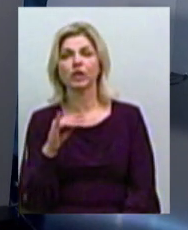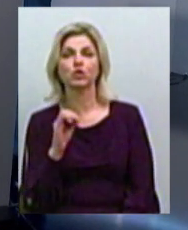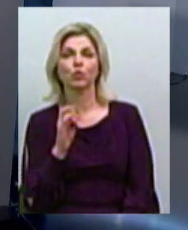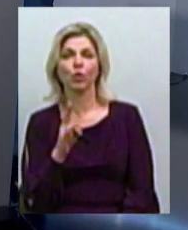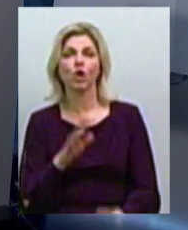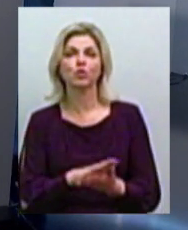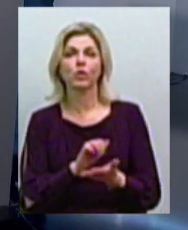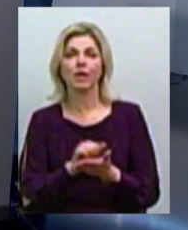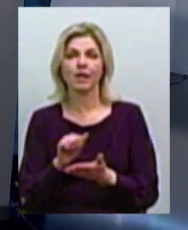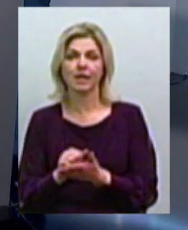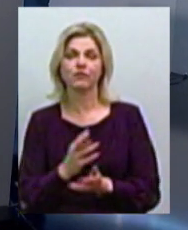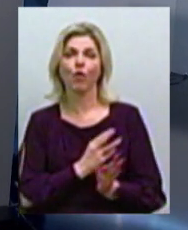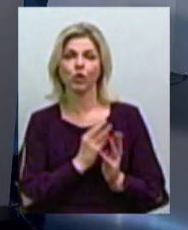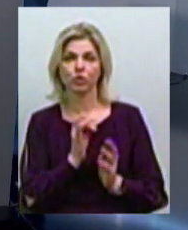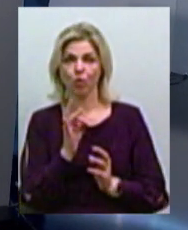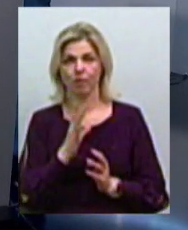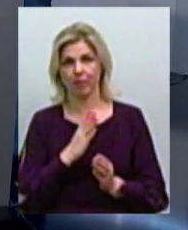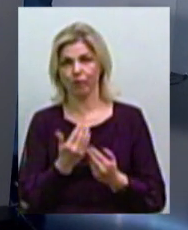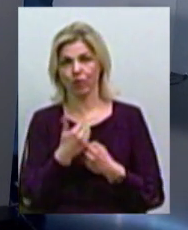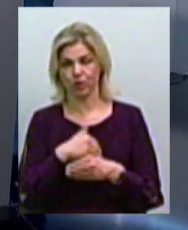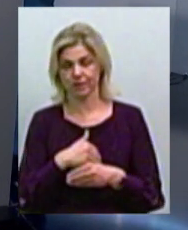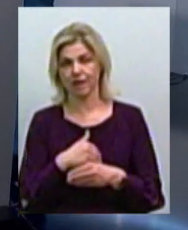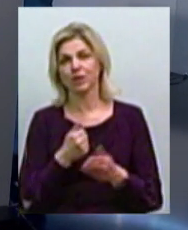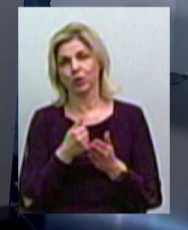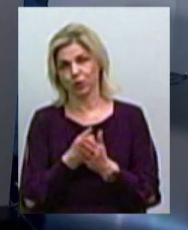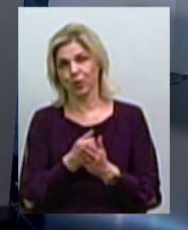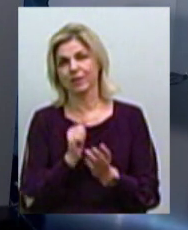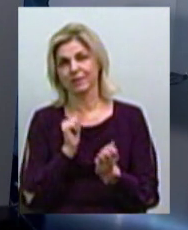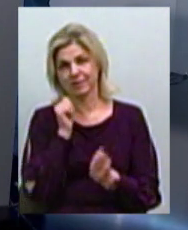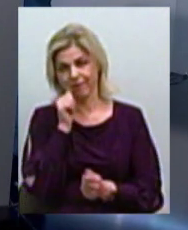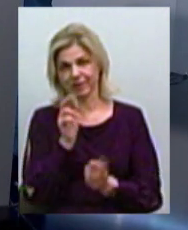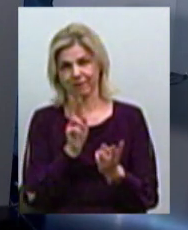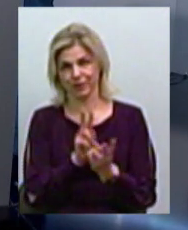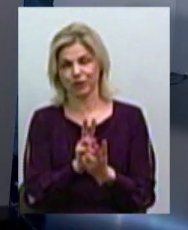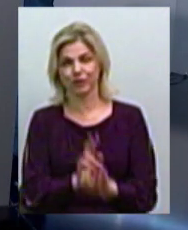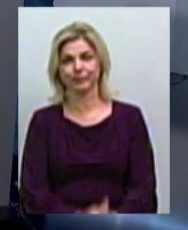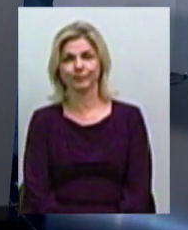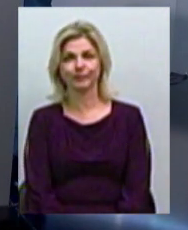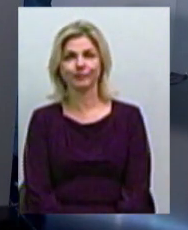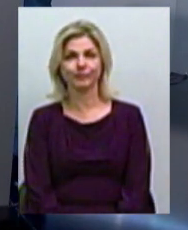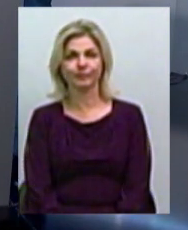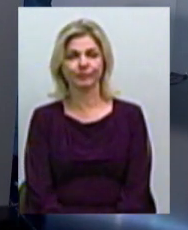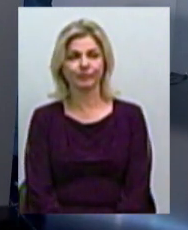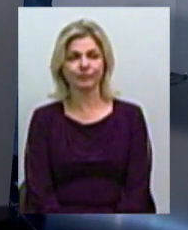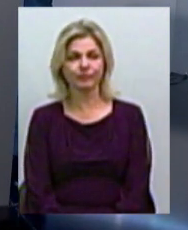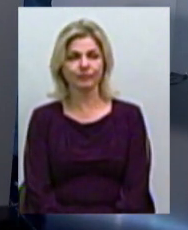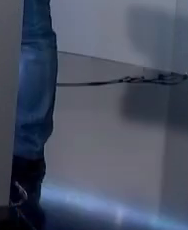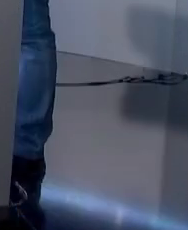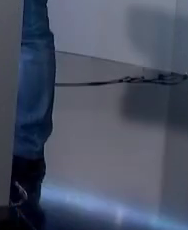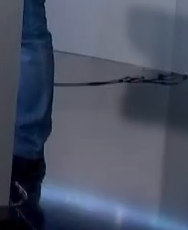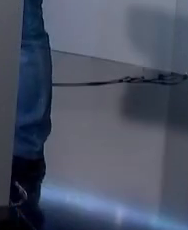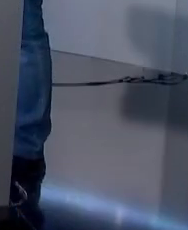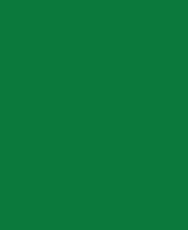волонтер, журналіст, був сьогодні в нашій студії. Це була тема дня, якою буде наступна тема. Підкаже вже наступний день. На все добре.